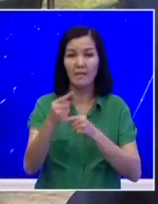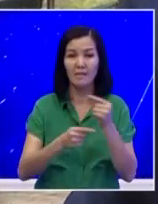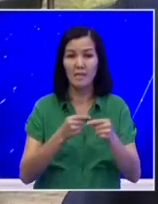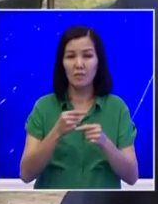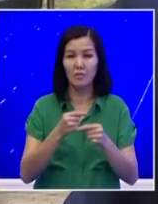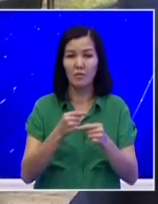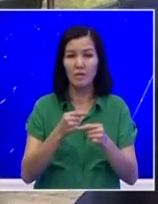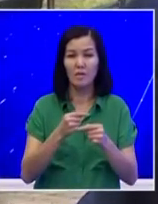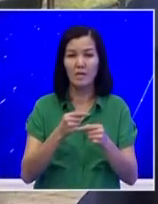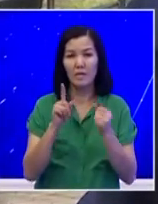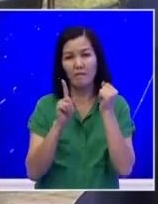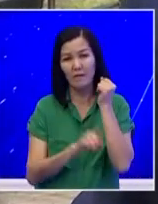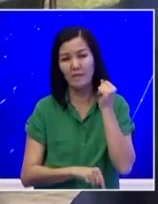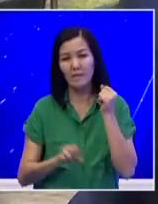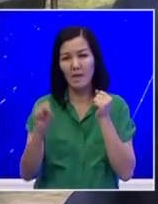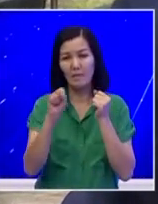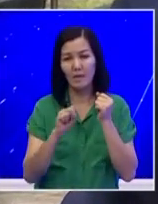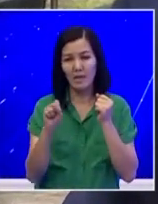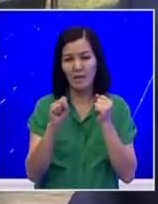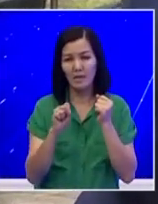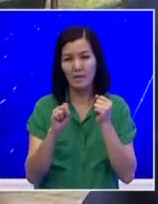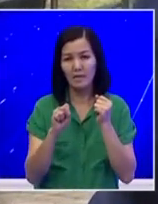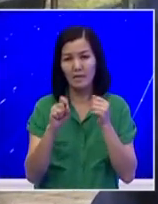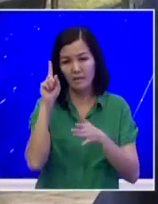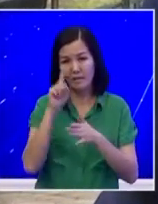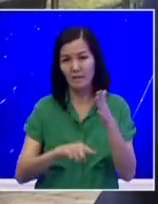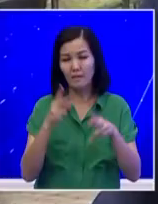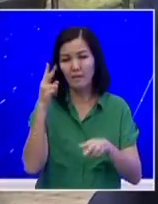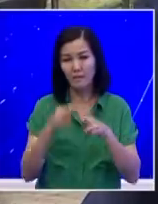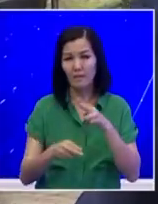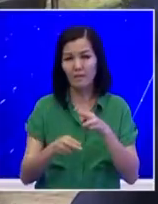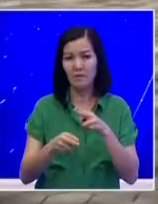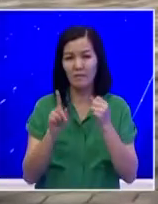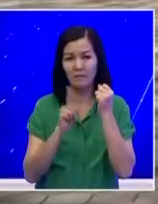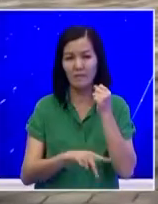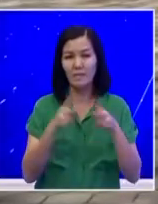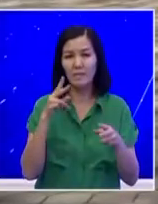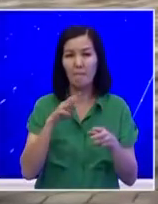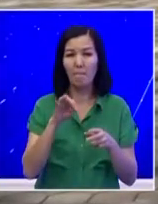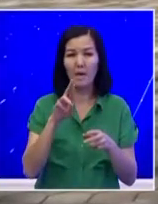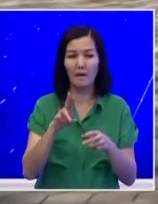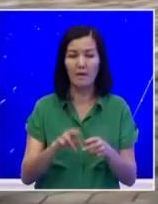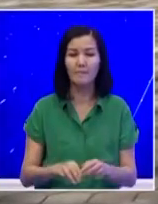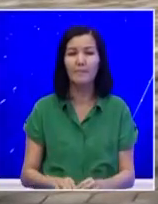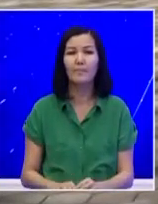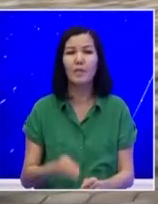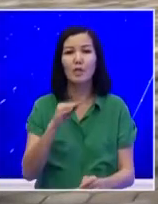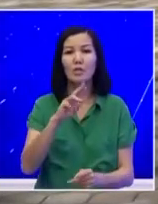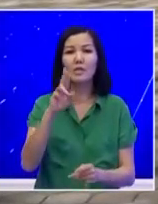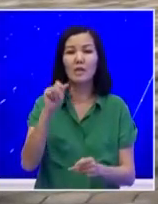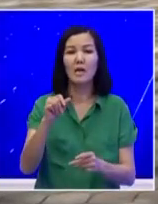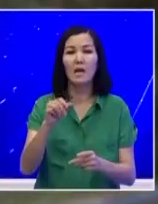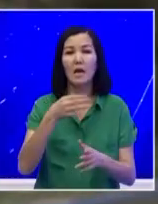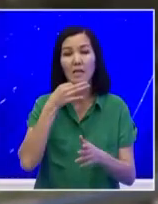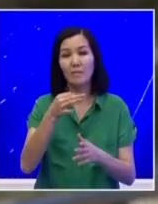с конца апреля месяца. И надеемся завершить ее в конце мая. Руководитель Талдыкурганского ЖКХ также отметил,